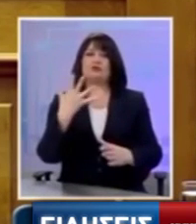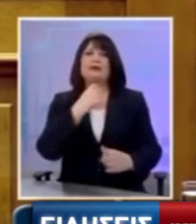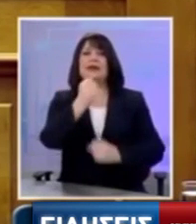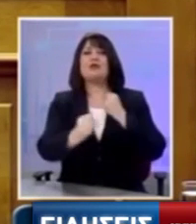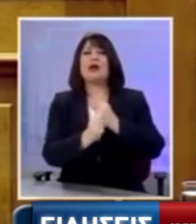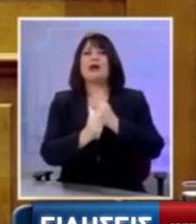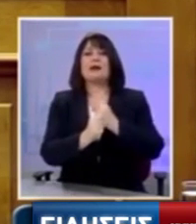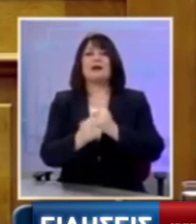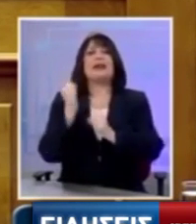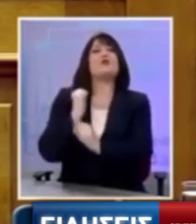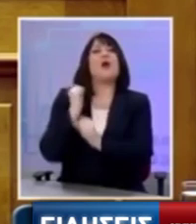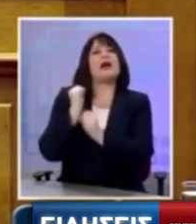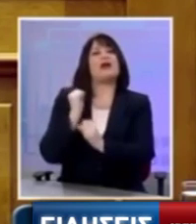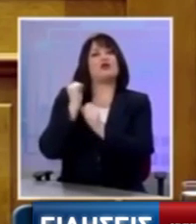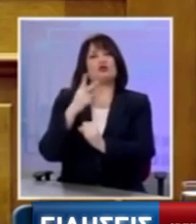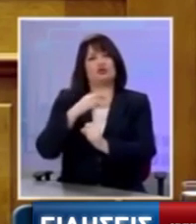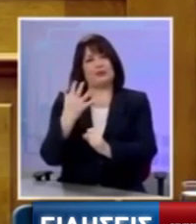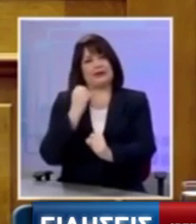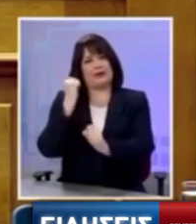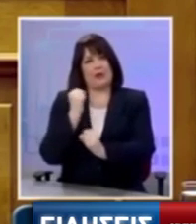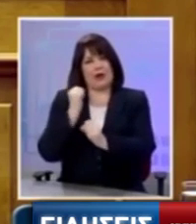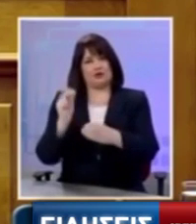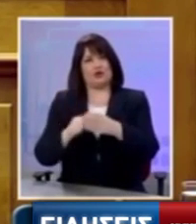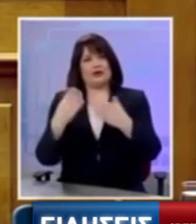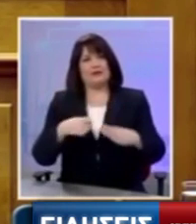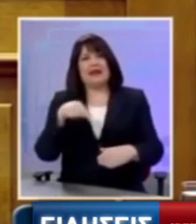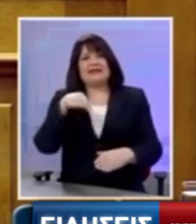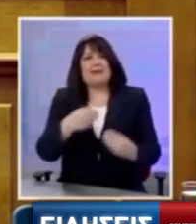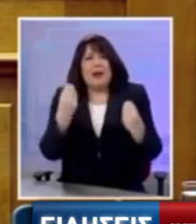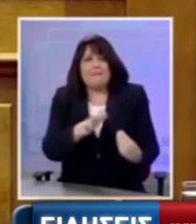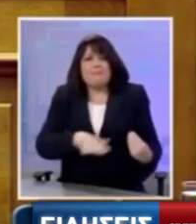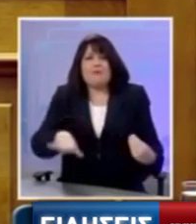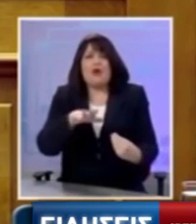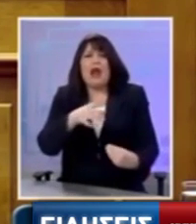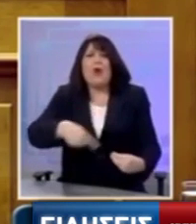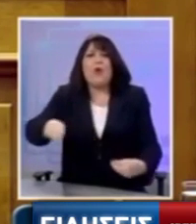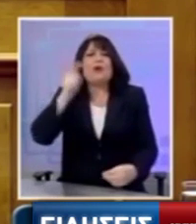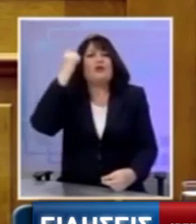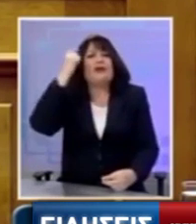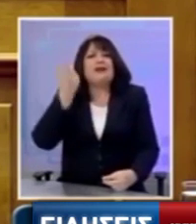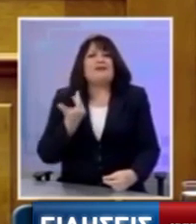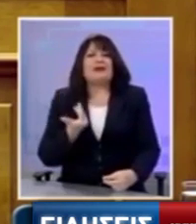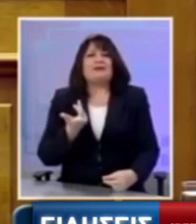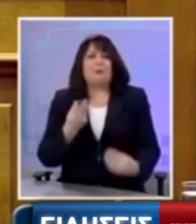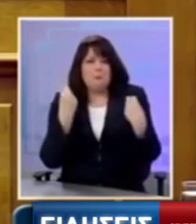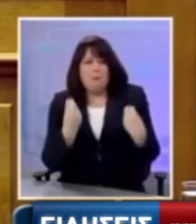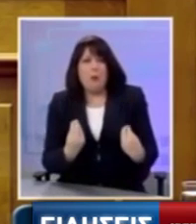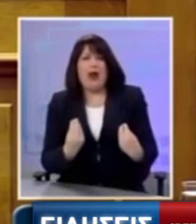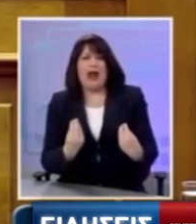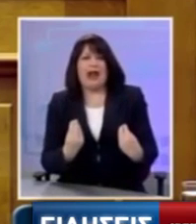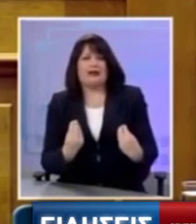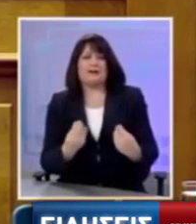συμφωνία αλήθειας με τον ελληνικό λαό και έναν οδικό χάρτη εξόδου της χώρας από την